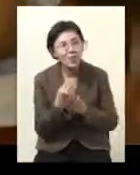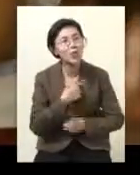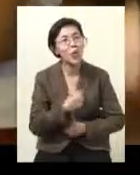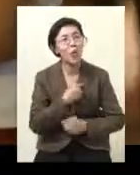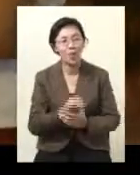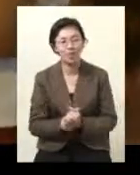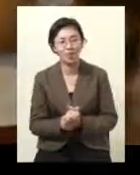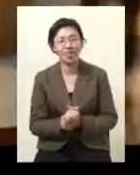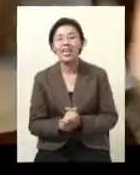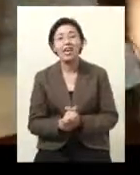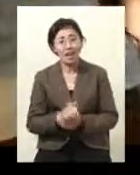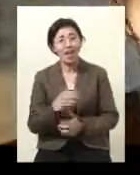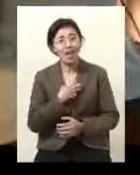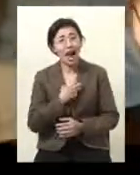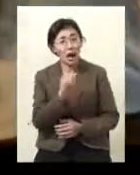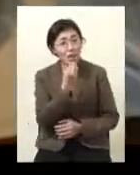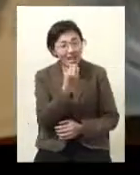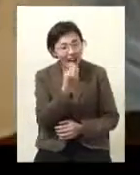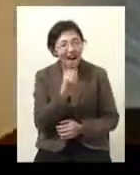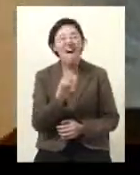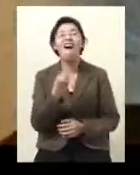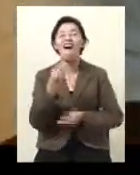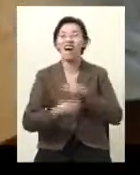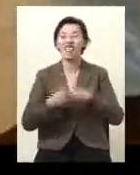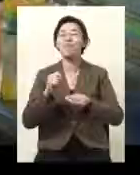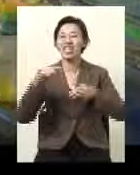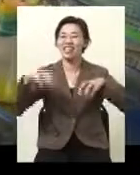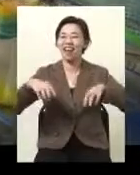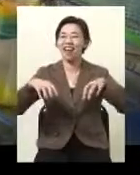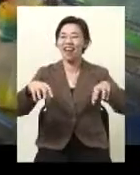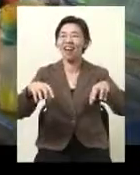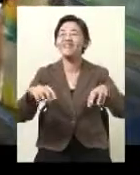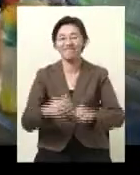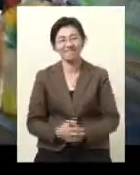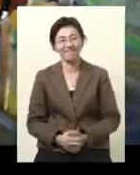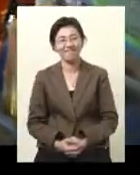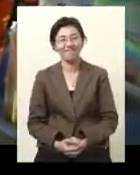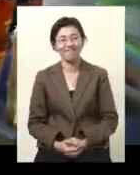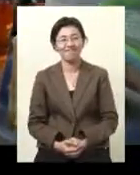ถ้าเราจะไปทานอาหารเนี่ยต้องไปตลาดสด